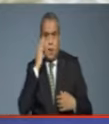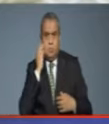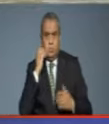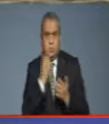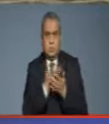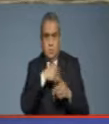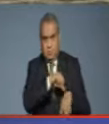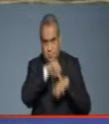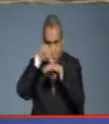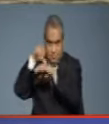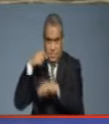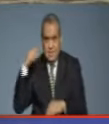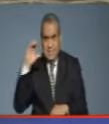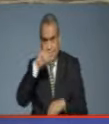زياره البرازيل شكرا فخامه الرئيس اتفضل